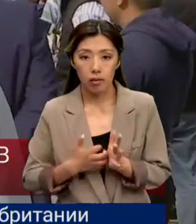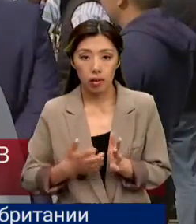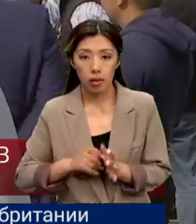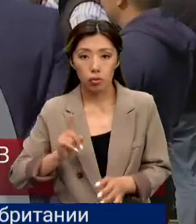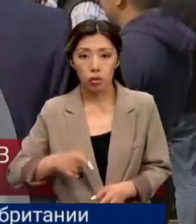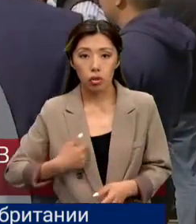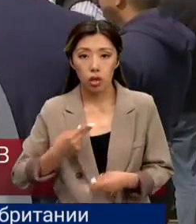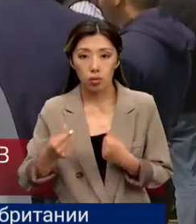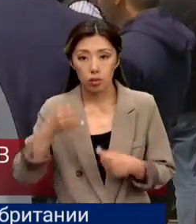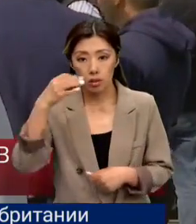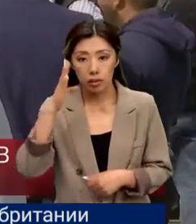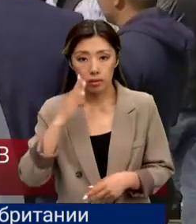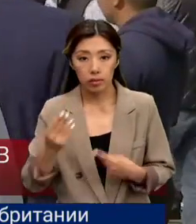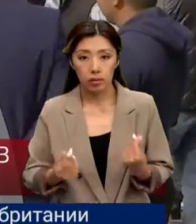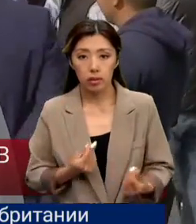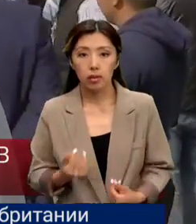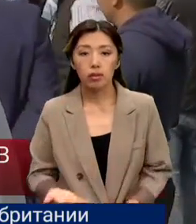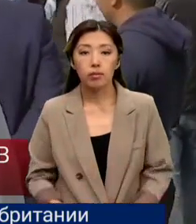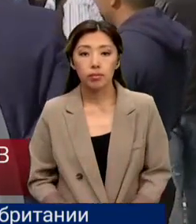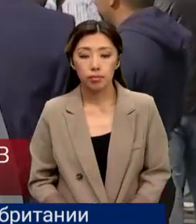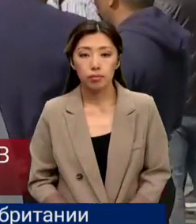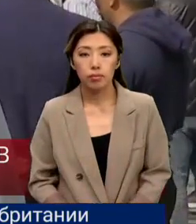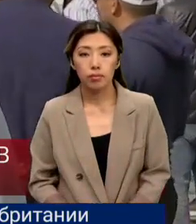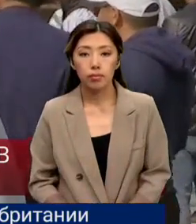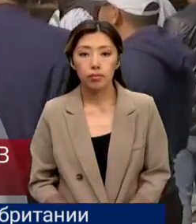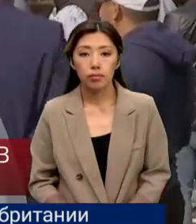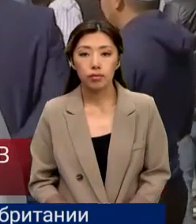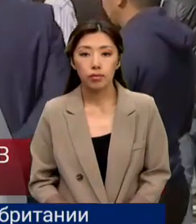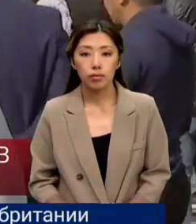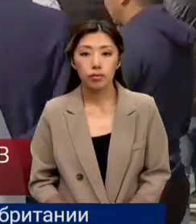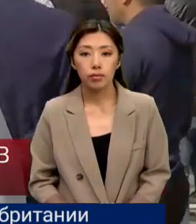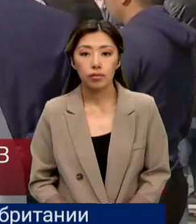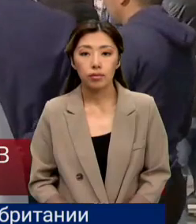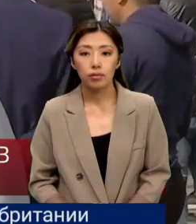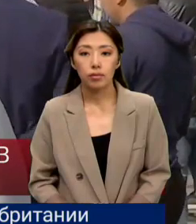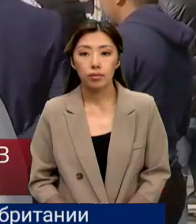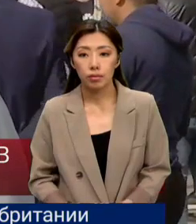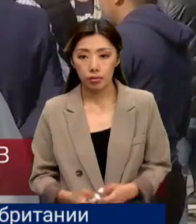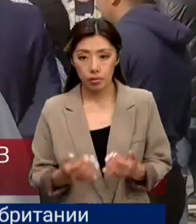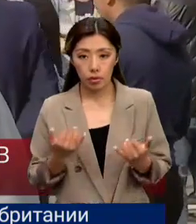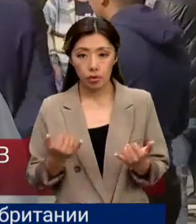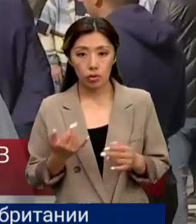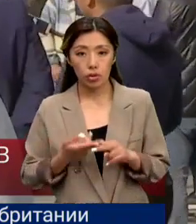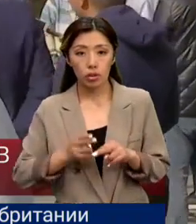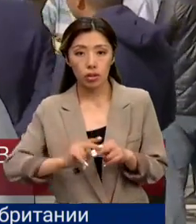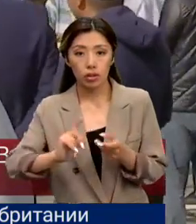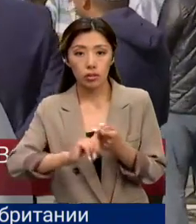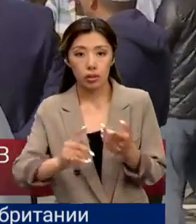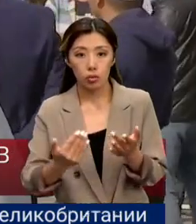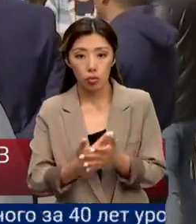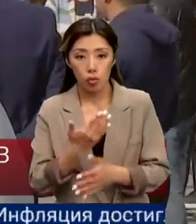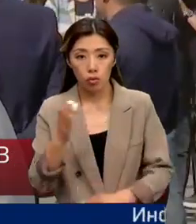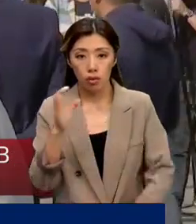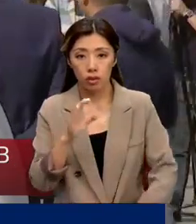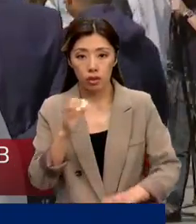даже коммунальные услуги, если так разобраться. То есть не хватит. То есть получается, они сейчас на преддверии нового